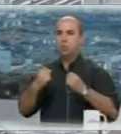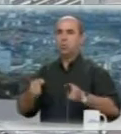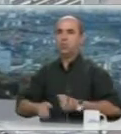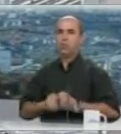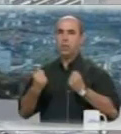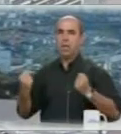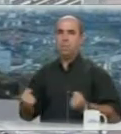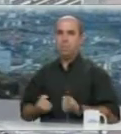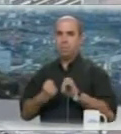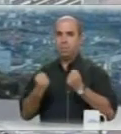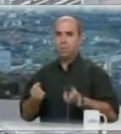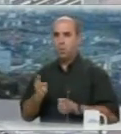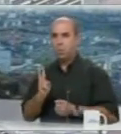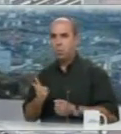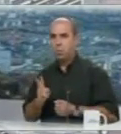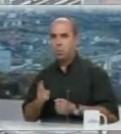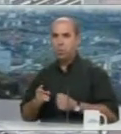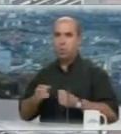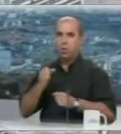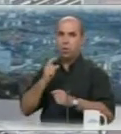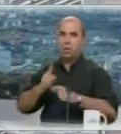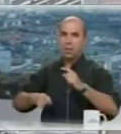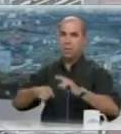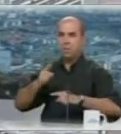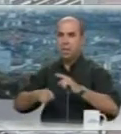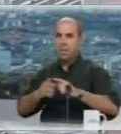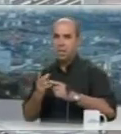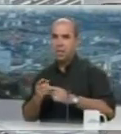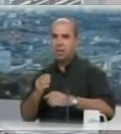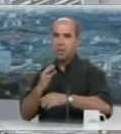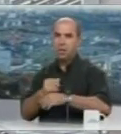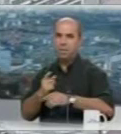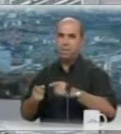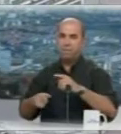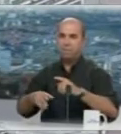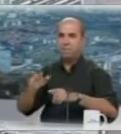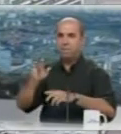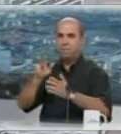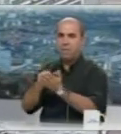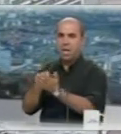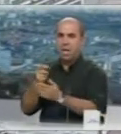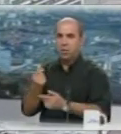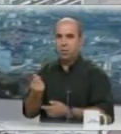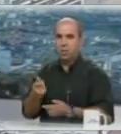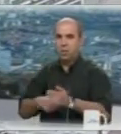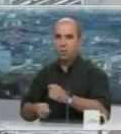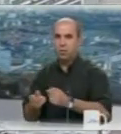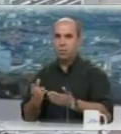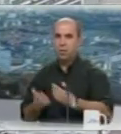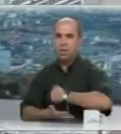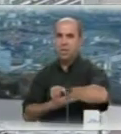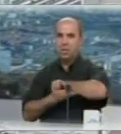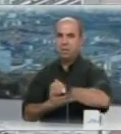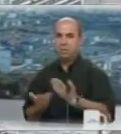دعمهم لممارسة مهنة الفلاحة الخاصة بهم إلى قروض فلاحية. هذه القروض الفلاحية اللي ممكن يتهم العديد